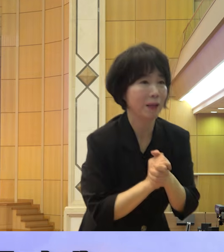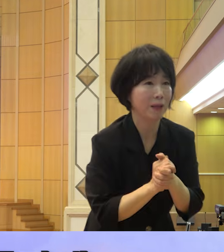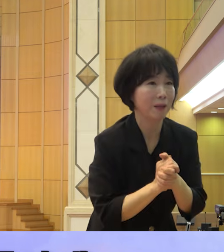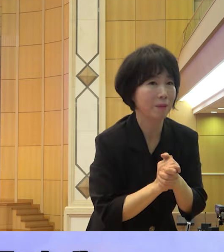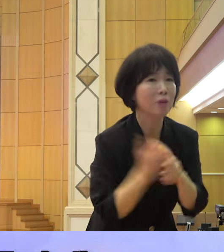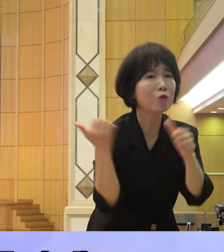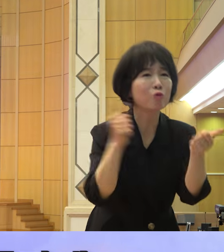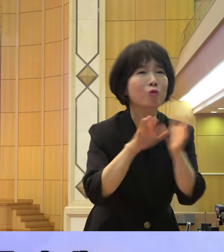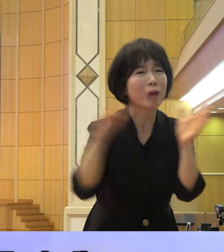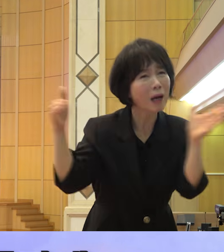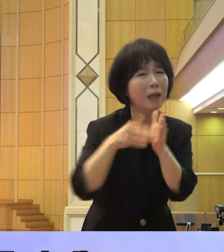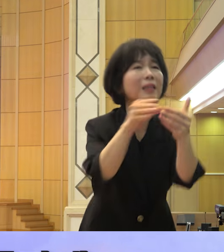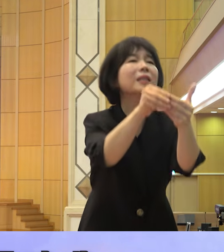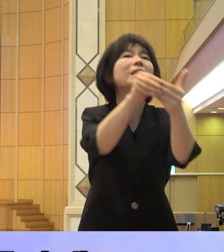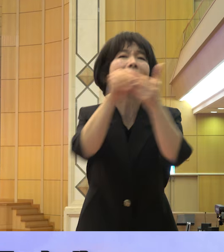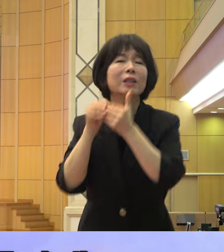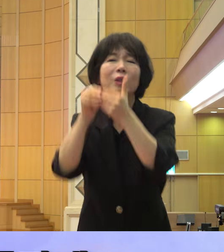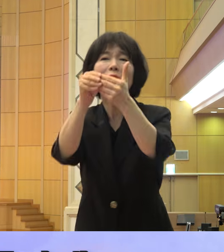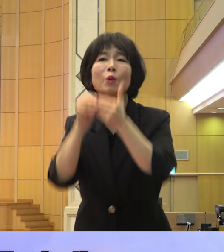인도하시리니